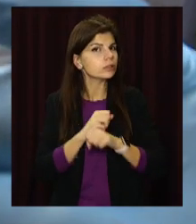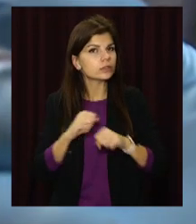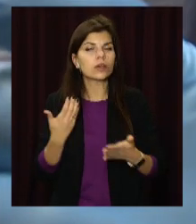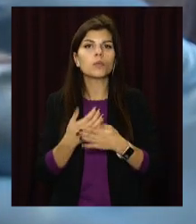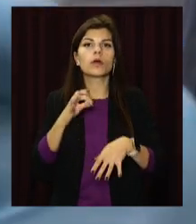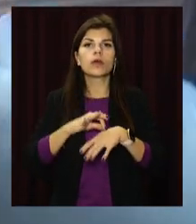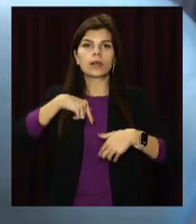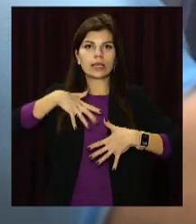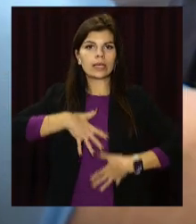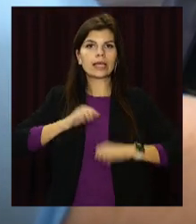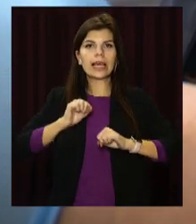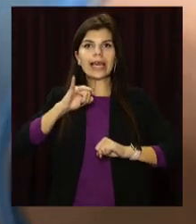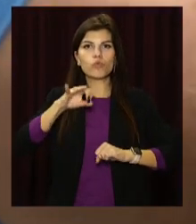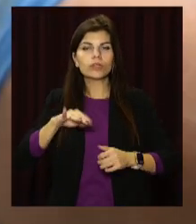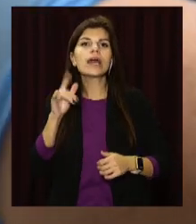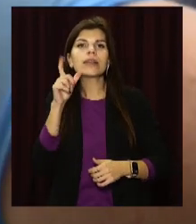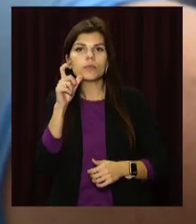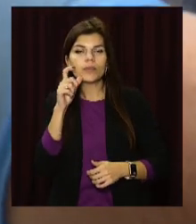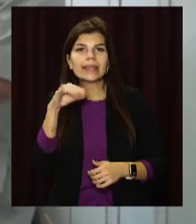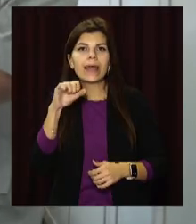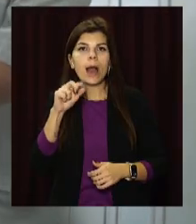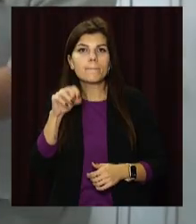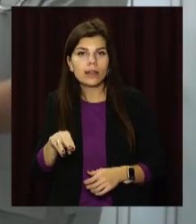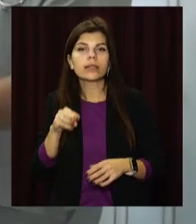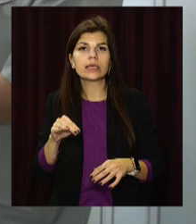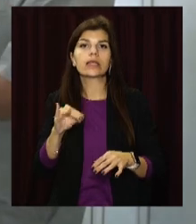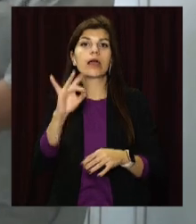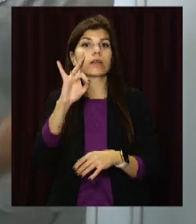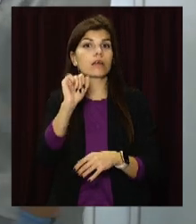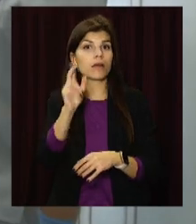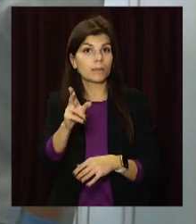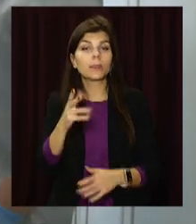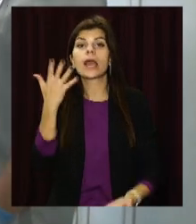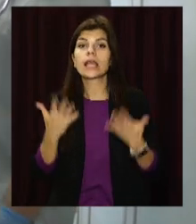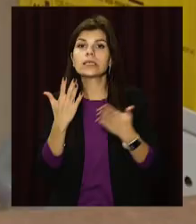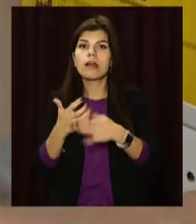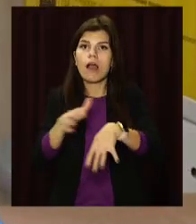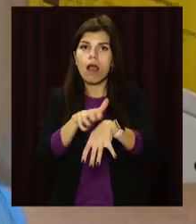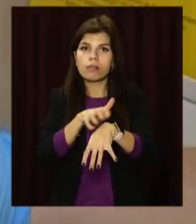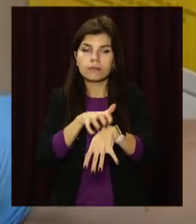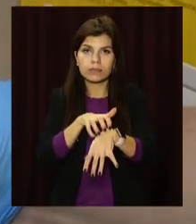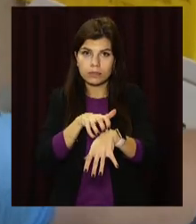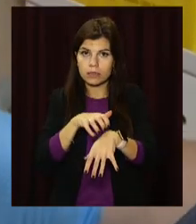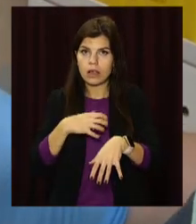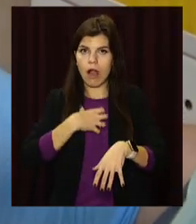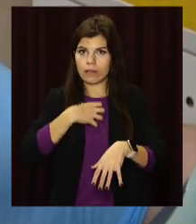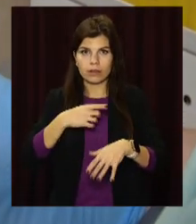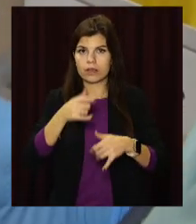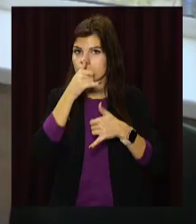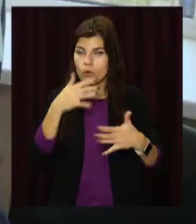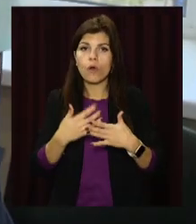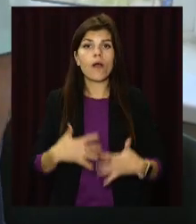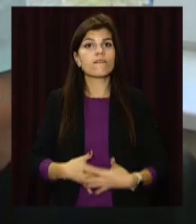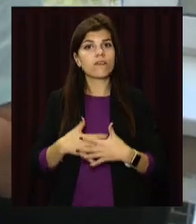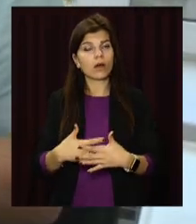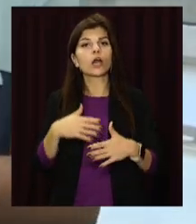хворобами імунної системи, діабетом, онкологією. Протипоказання, якщо є алергія на компоненти вакцини. Вагітним